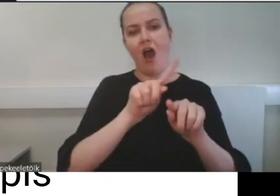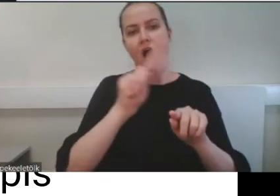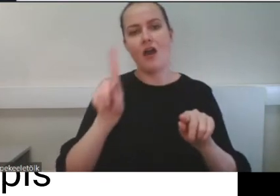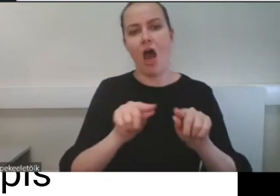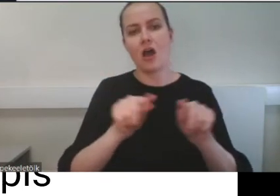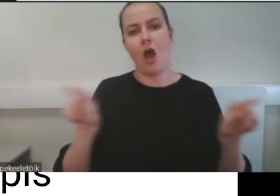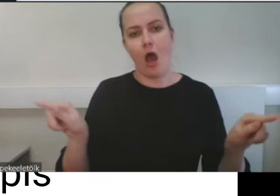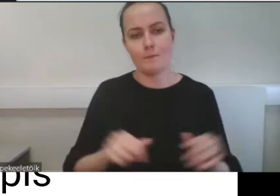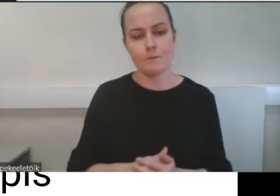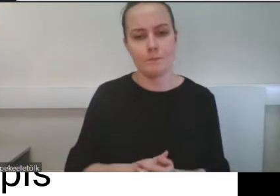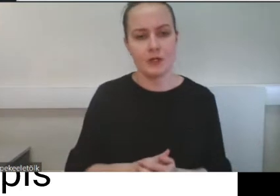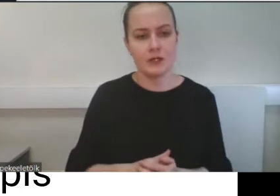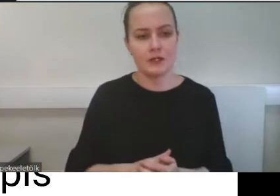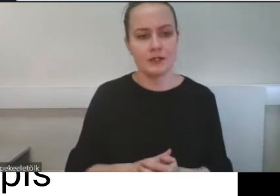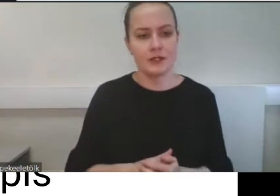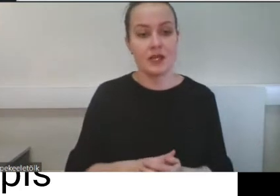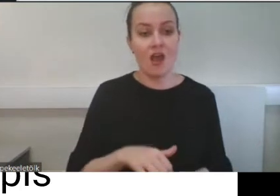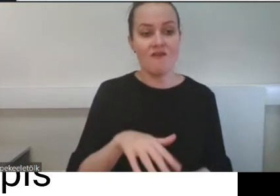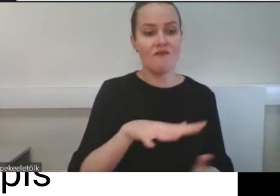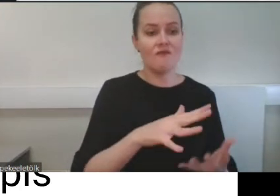laiemast määratlusest, mis on